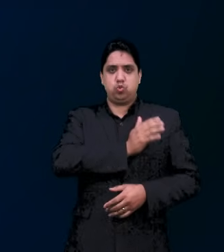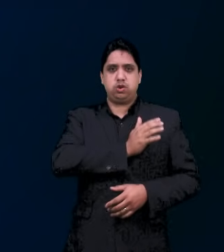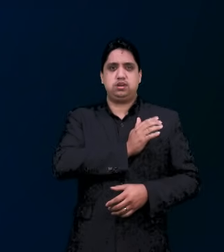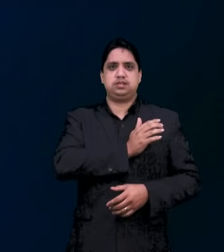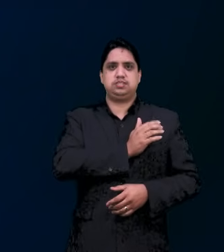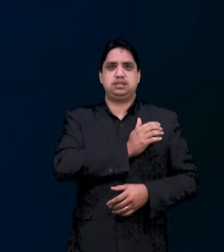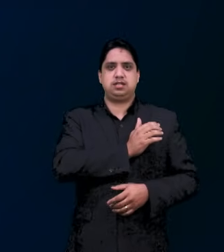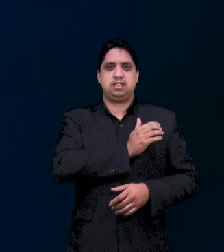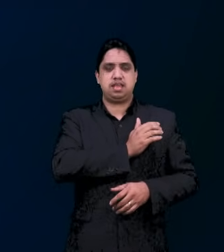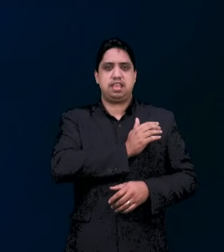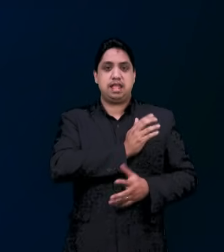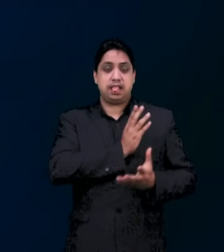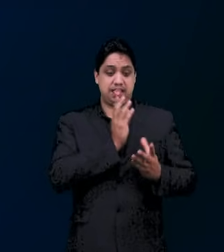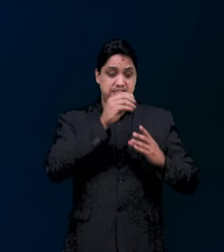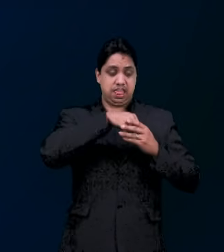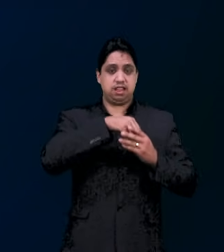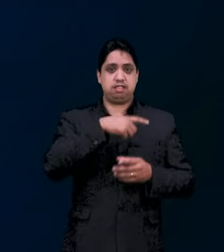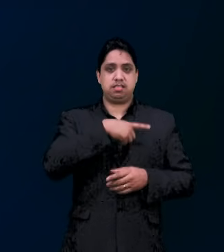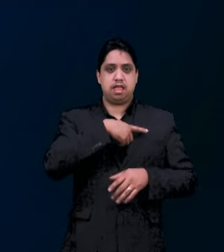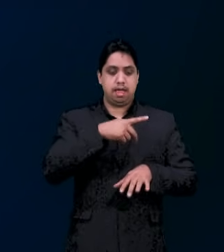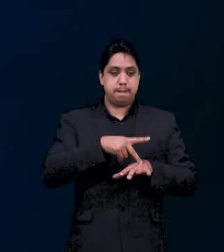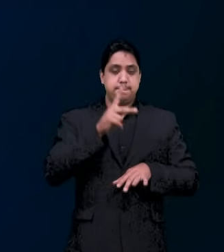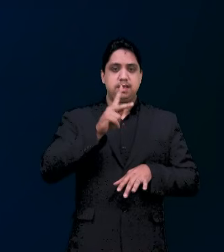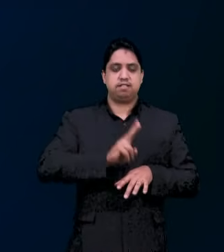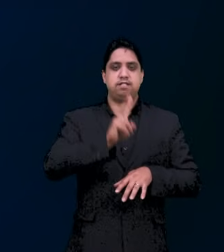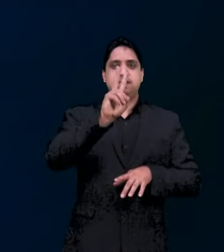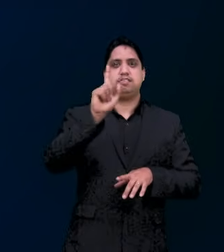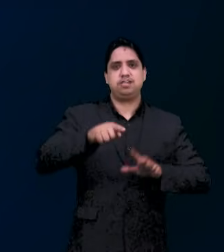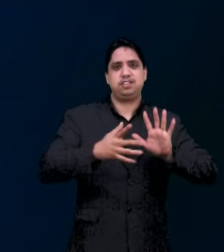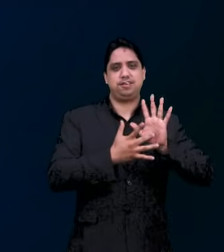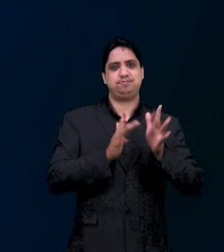qui est donc l'enveloppe de la perle? C'est le cœur de l'homme.